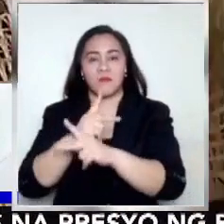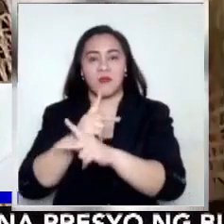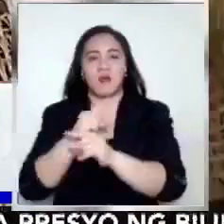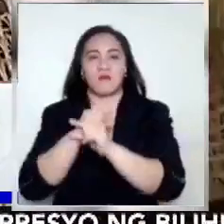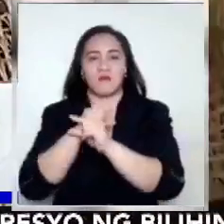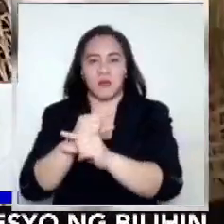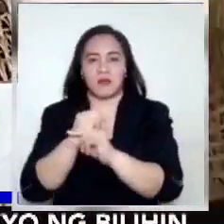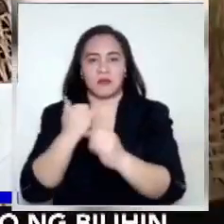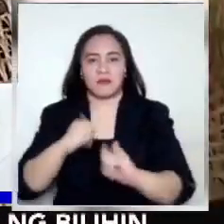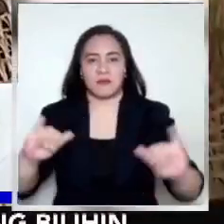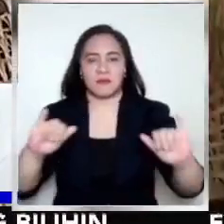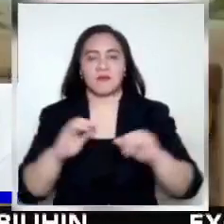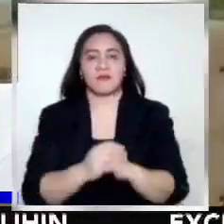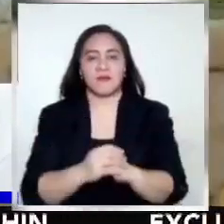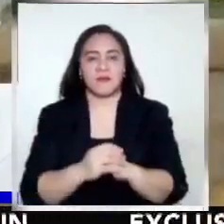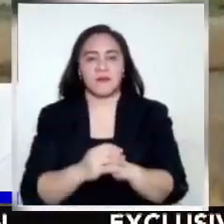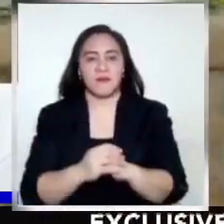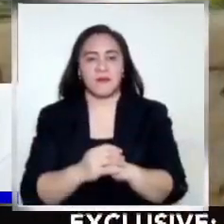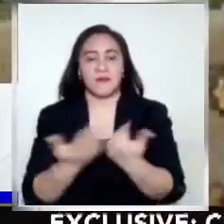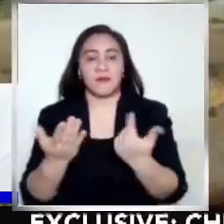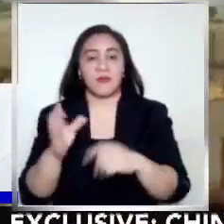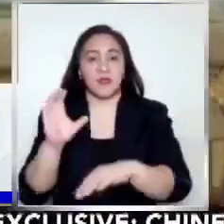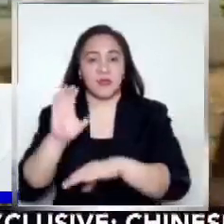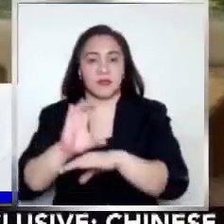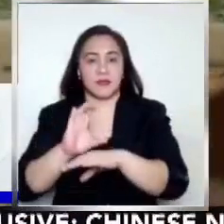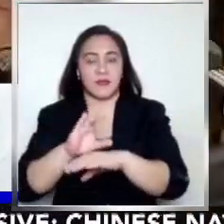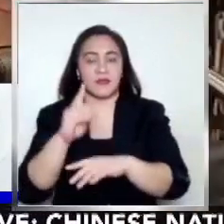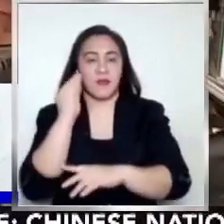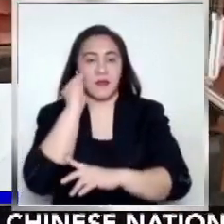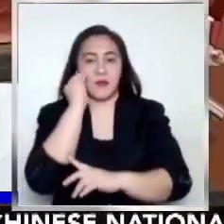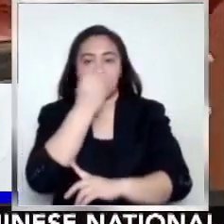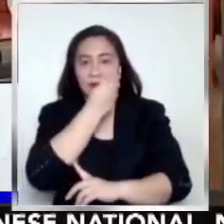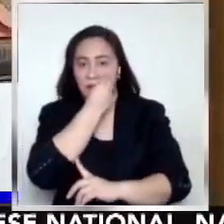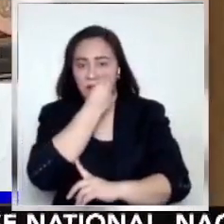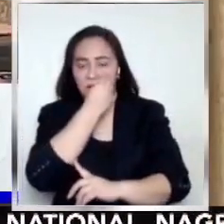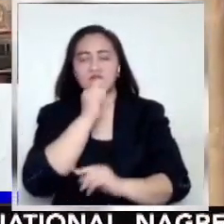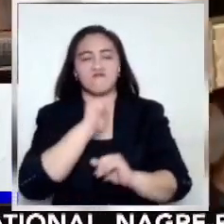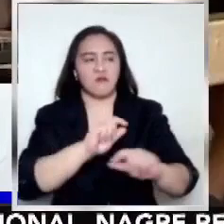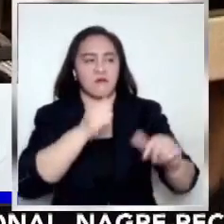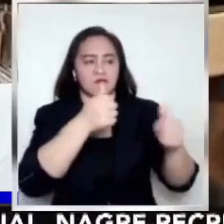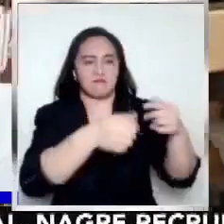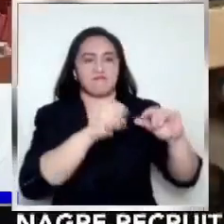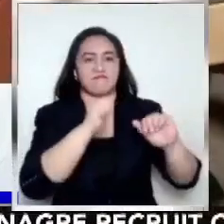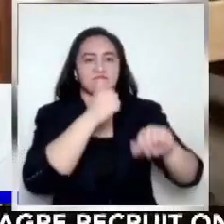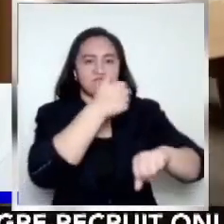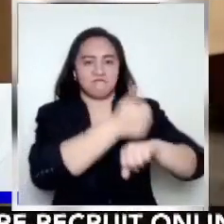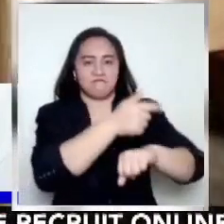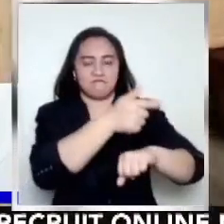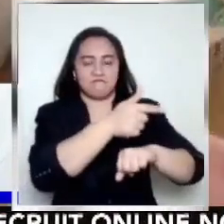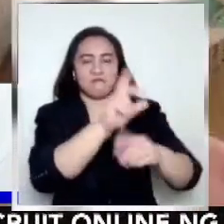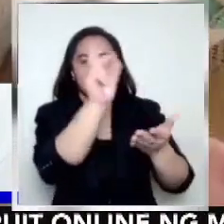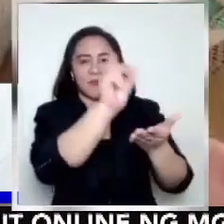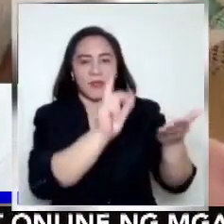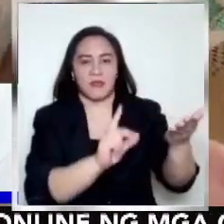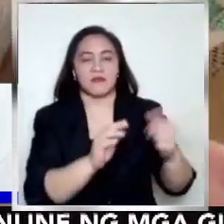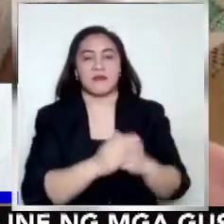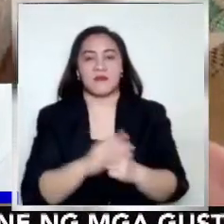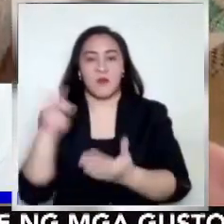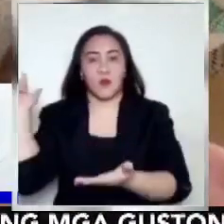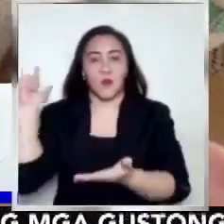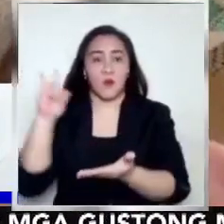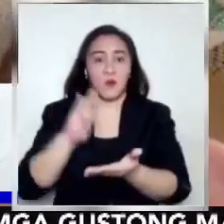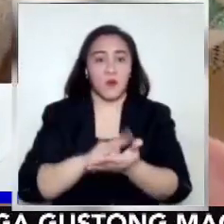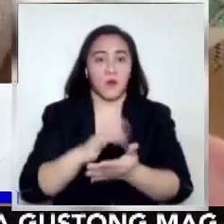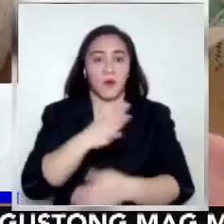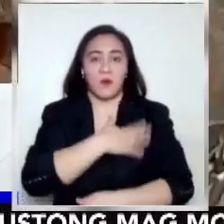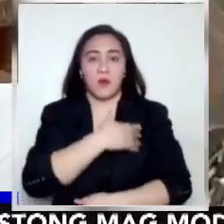ang Belen at Bulaklak sa pagsisimula ng anticipated simbang gabi. Ang magkakamag-anak na balikbayang ito mula Canada at Amerika, sabay-sabay na dumalaw